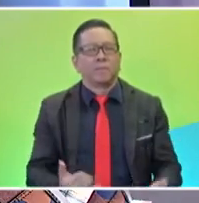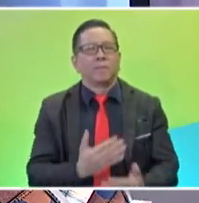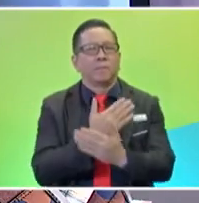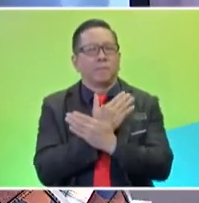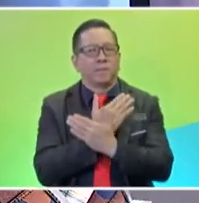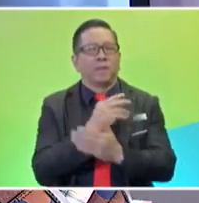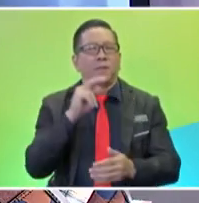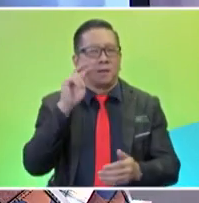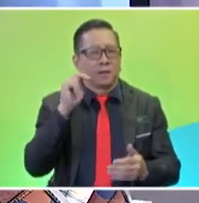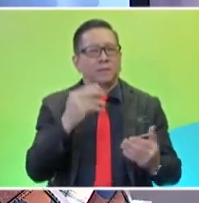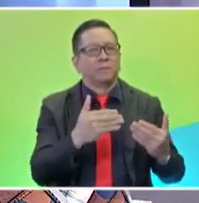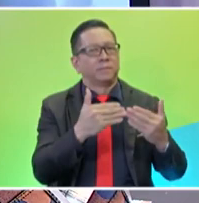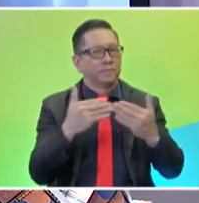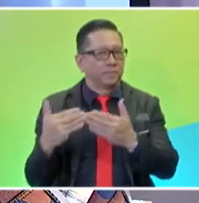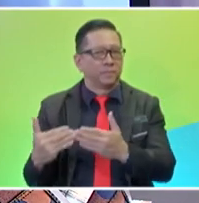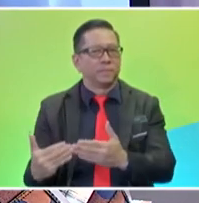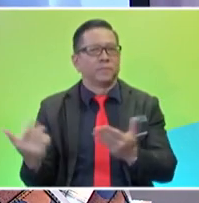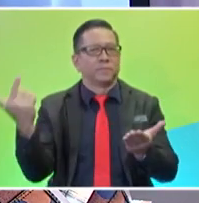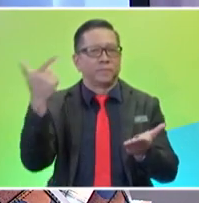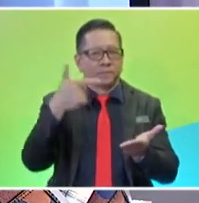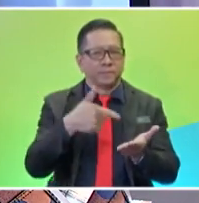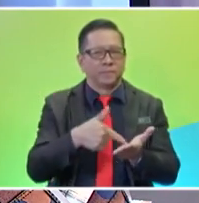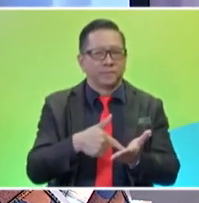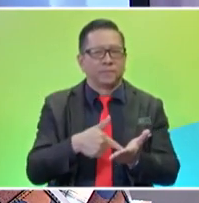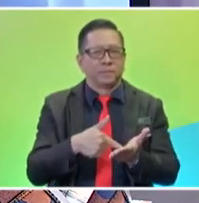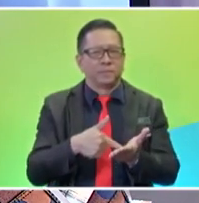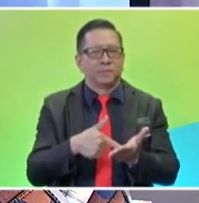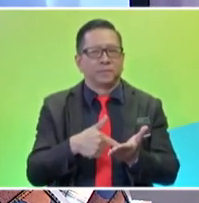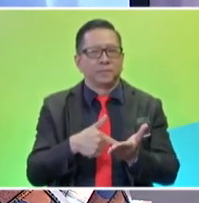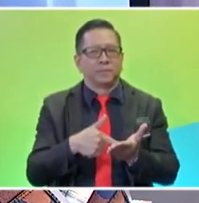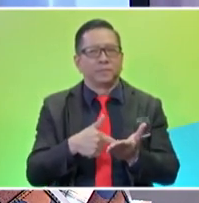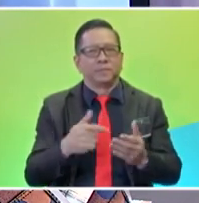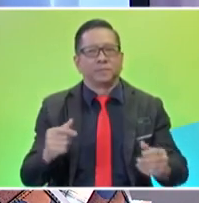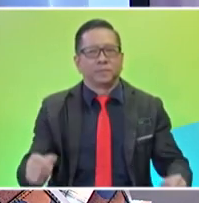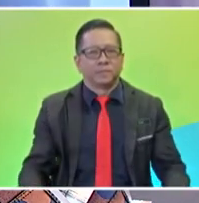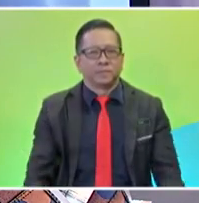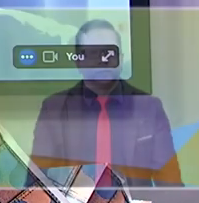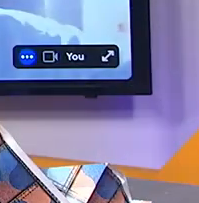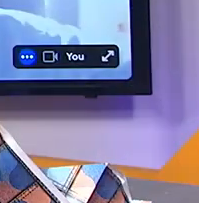teruskan bersama kami tentunya jangan kemana-mana